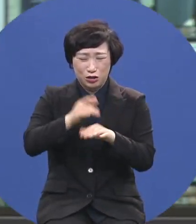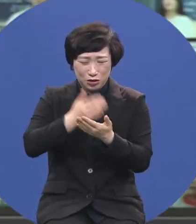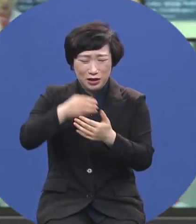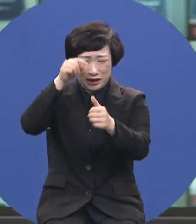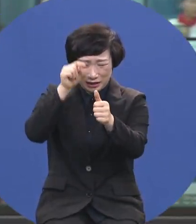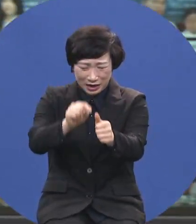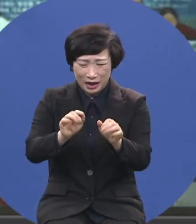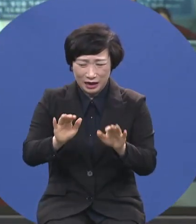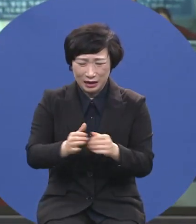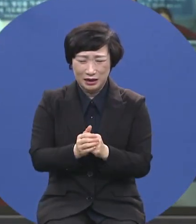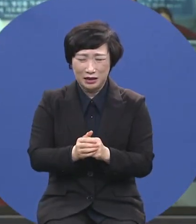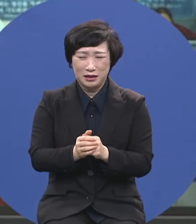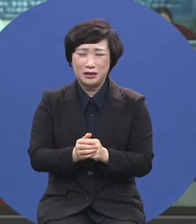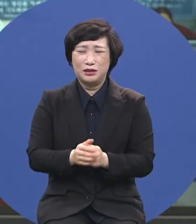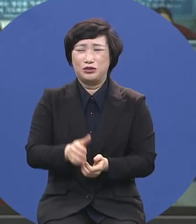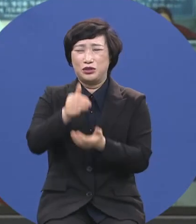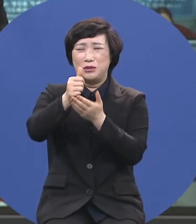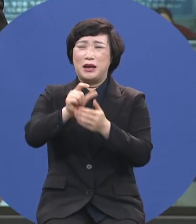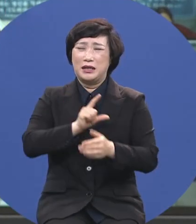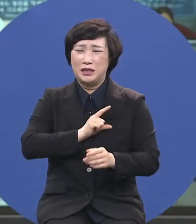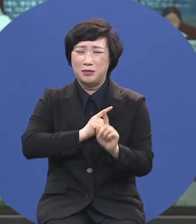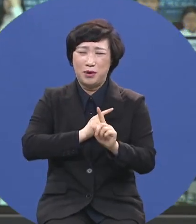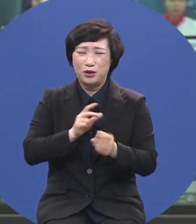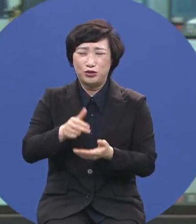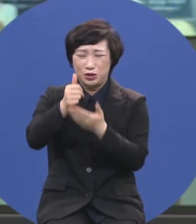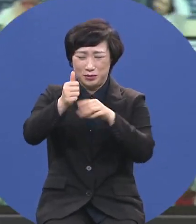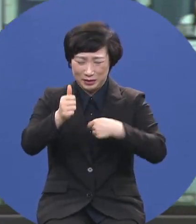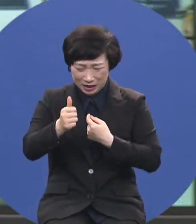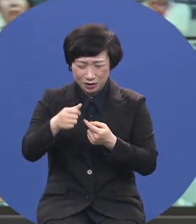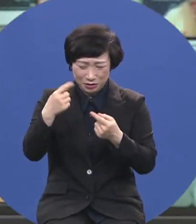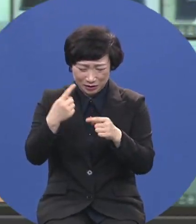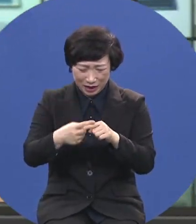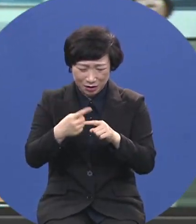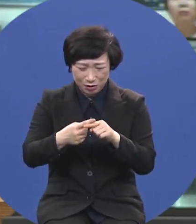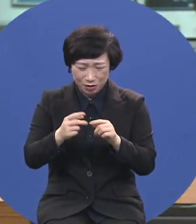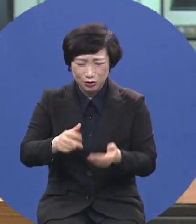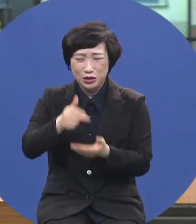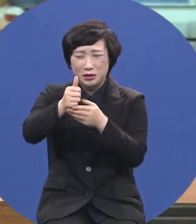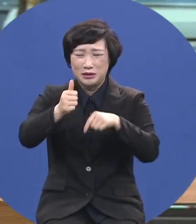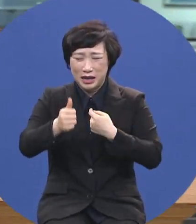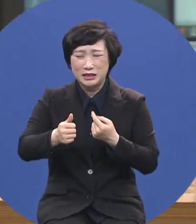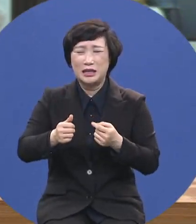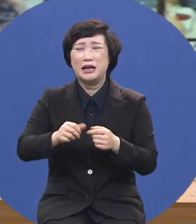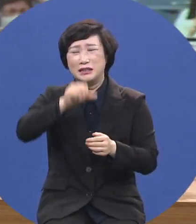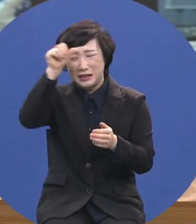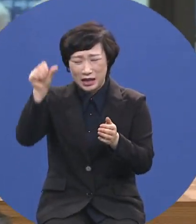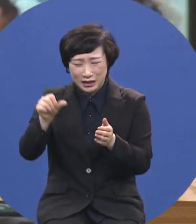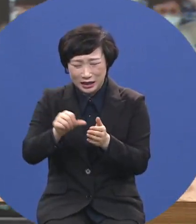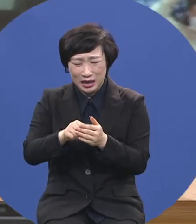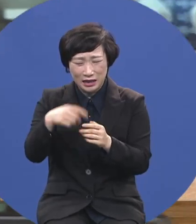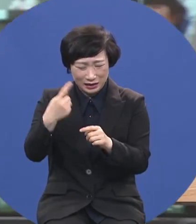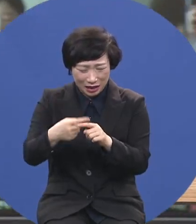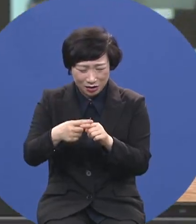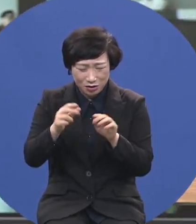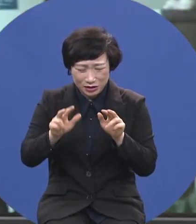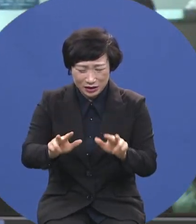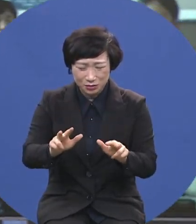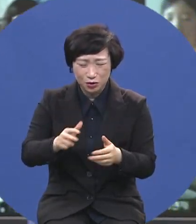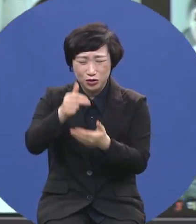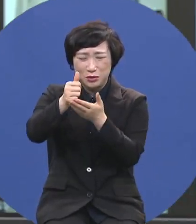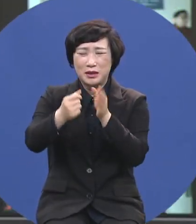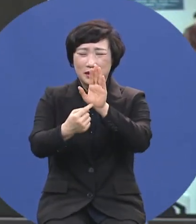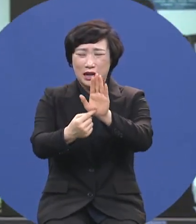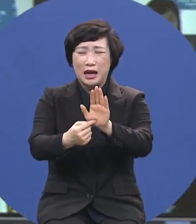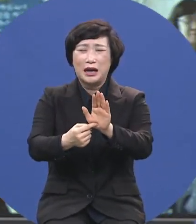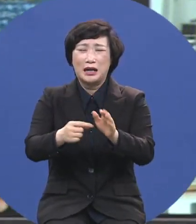귀신 쫓아내라. 주님의 이름은 주님 자신입니다. 주님 자신의 생입니다. 주님이 지금도